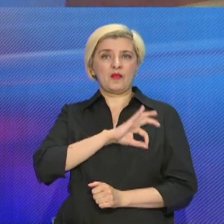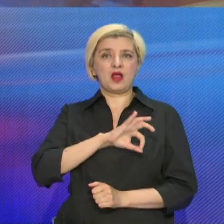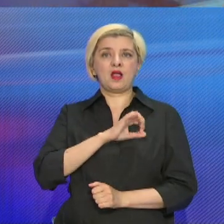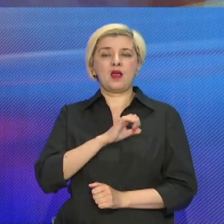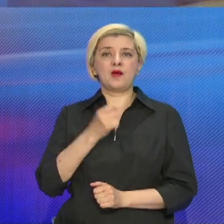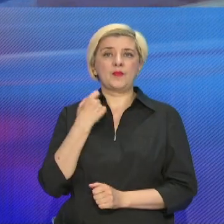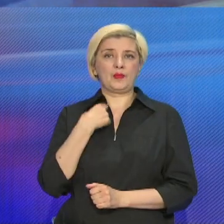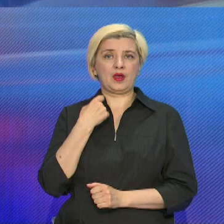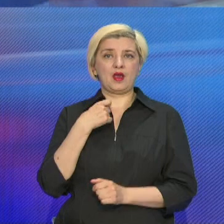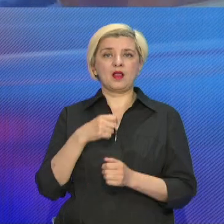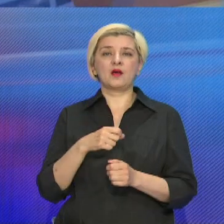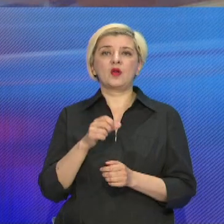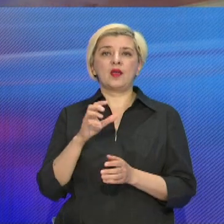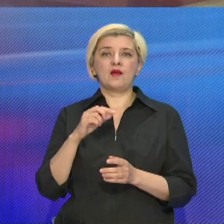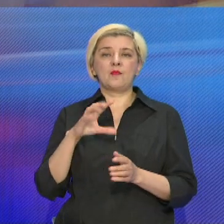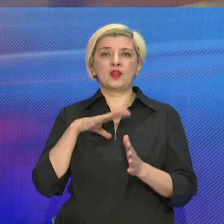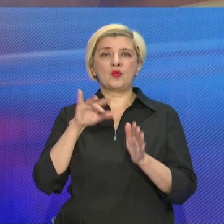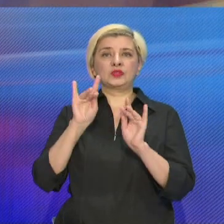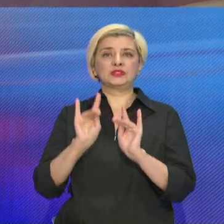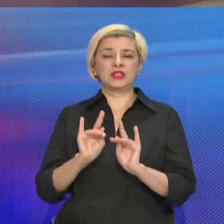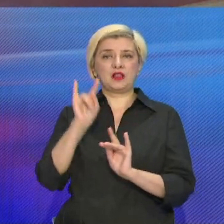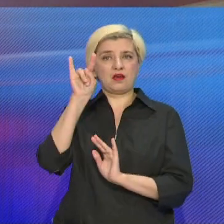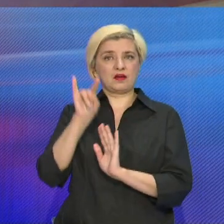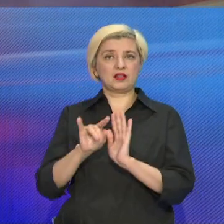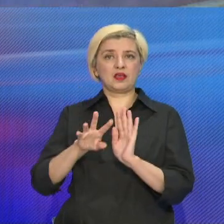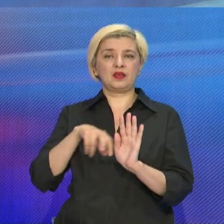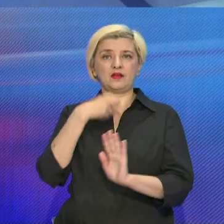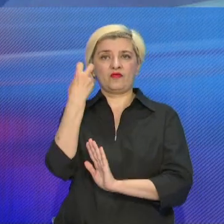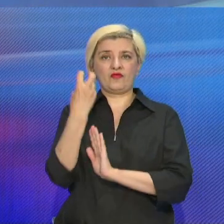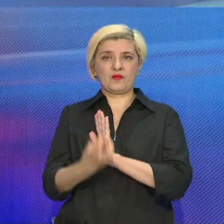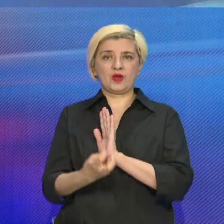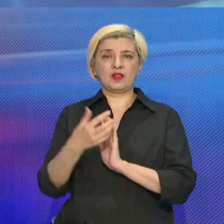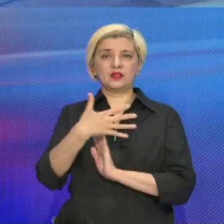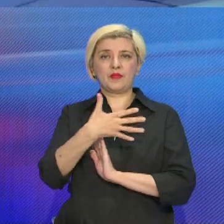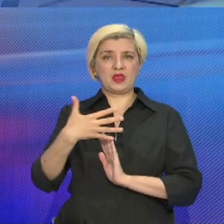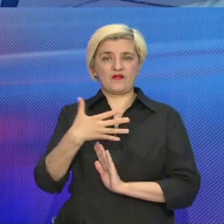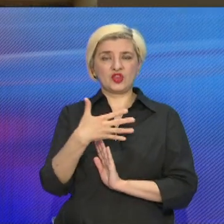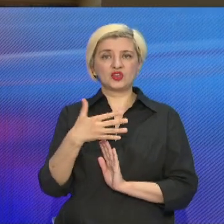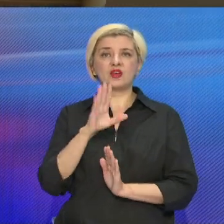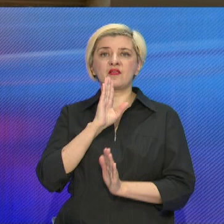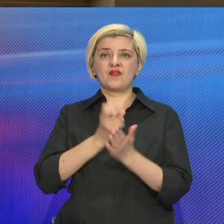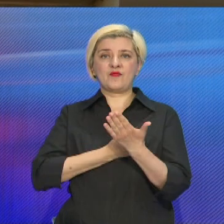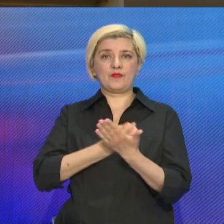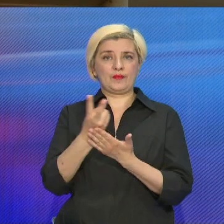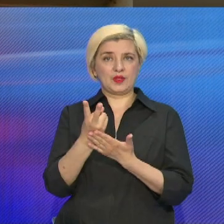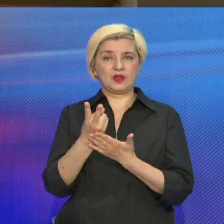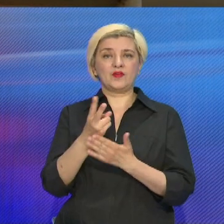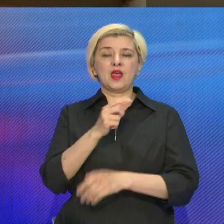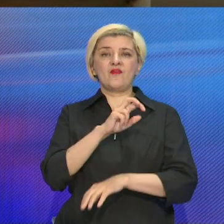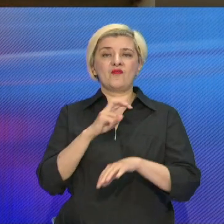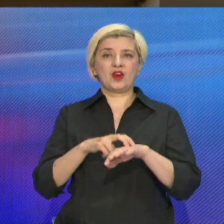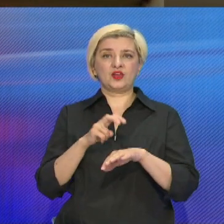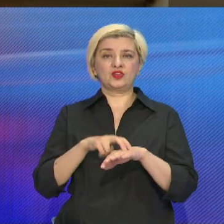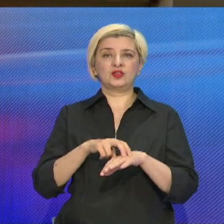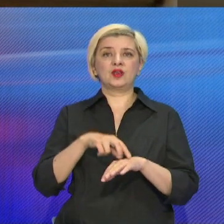сидела на подоконнику, у некий момент стратила равновагу и выпала из окна 5-го поверха. Девчину шпитализовали. Медики